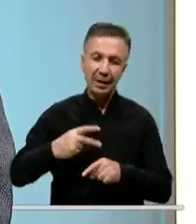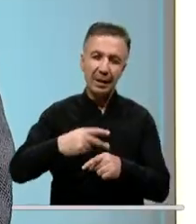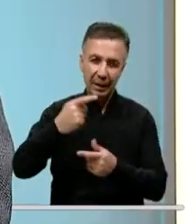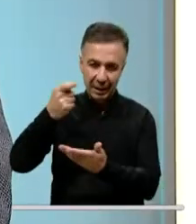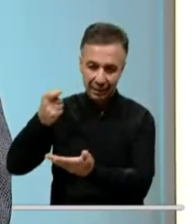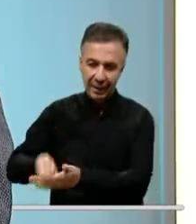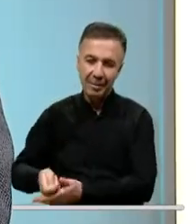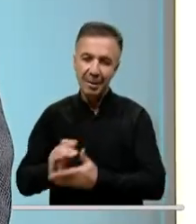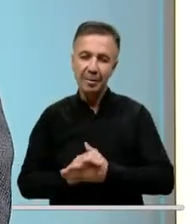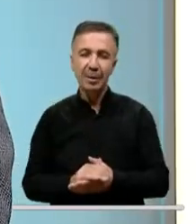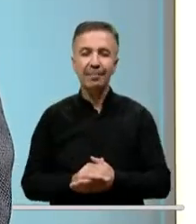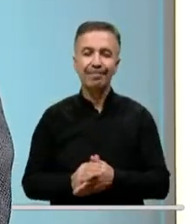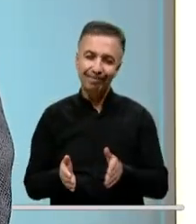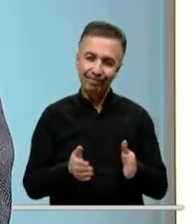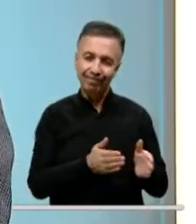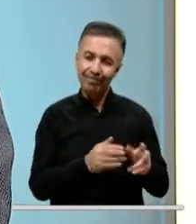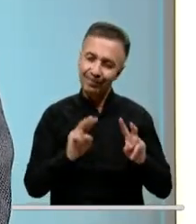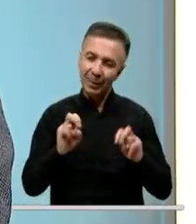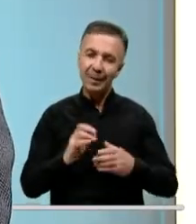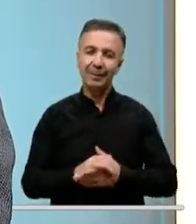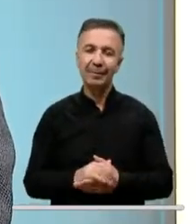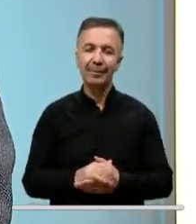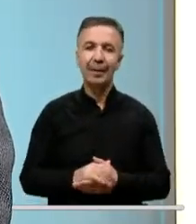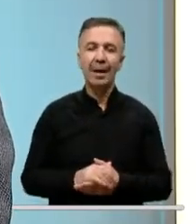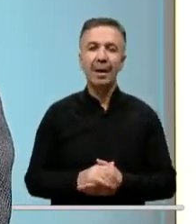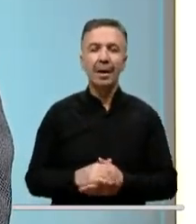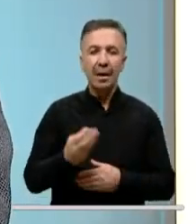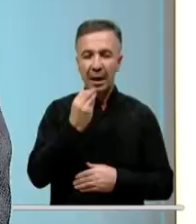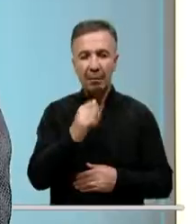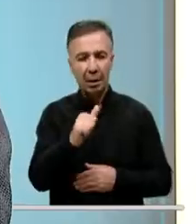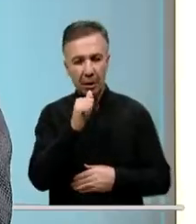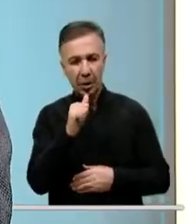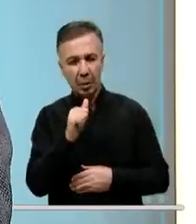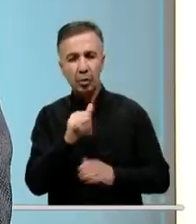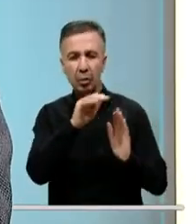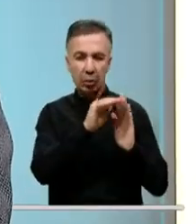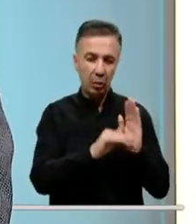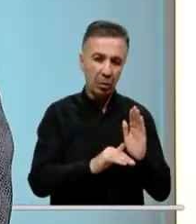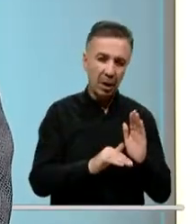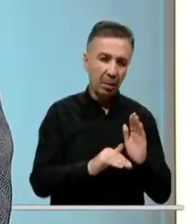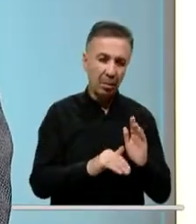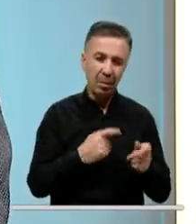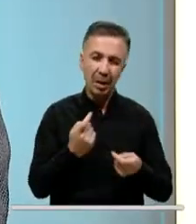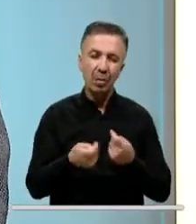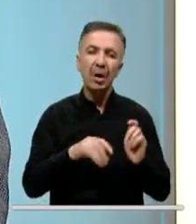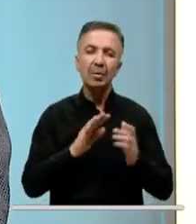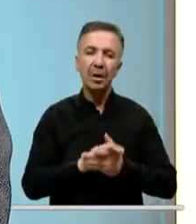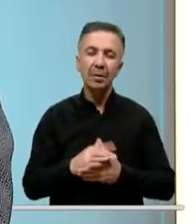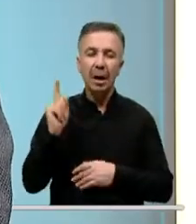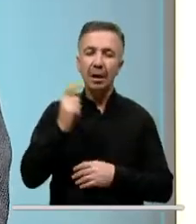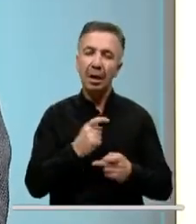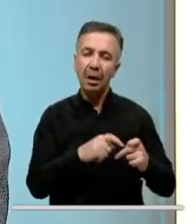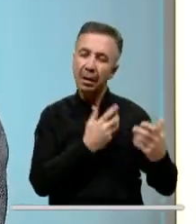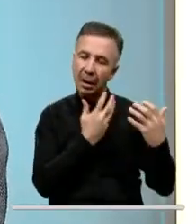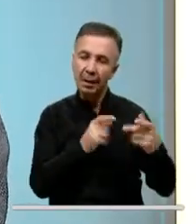yani ayrı bir husus. Efendim temel ihtiyaç şunu çıkarayım bununla uğraşmazmış. Allah rahmet